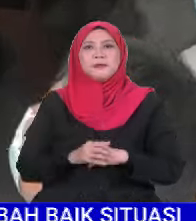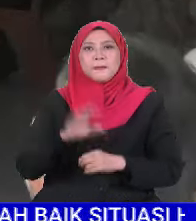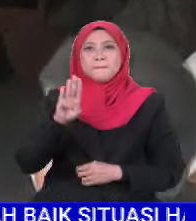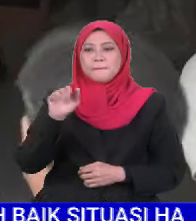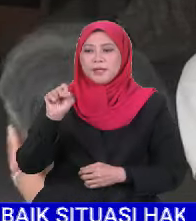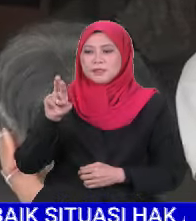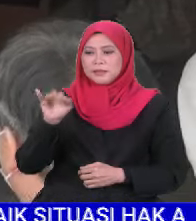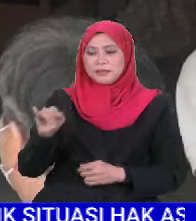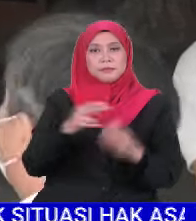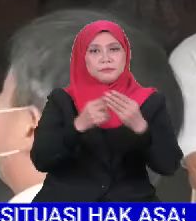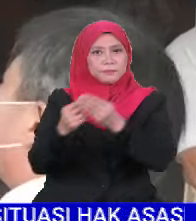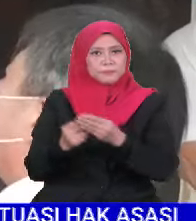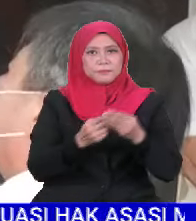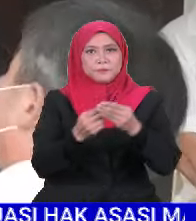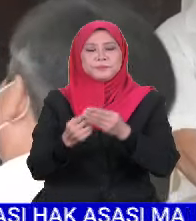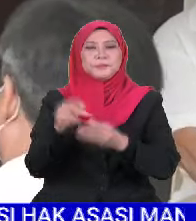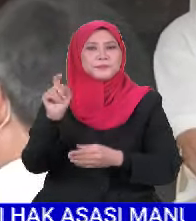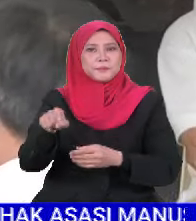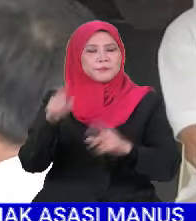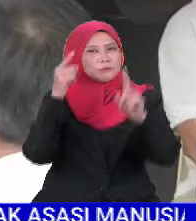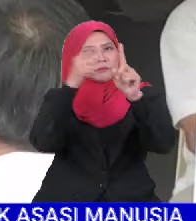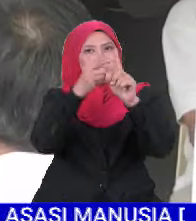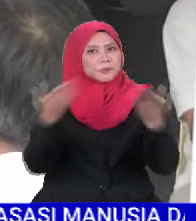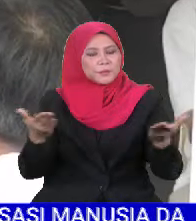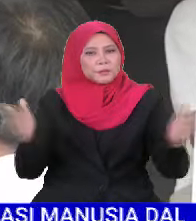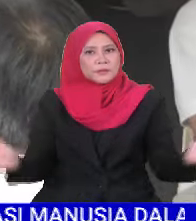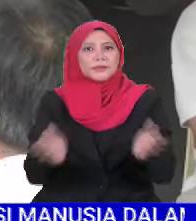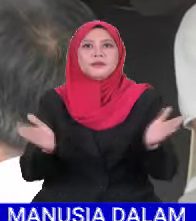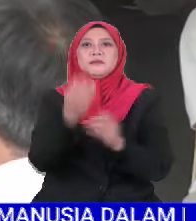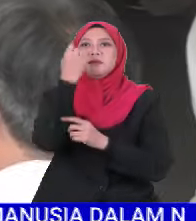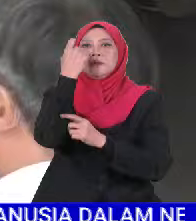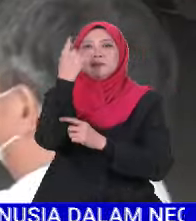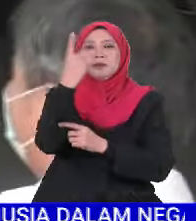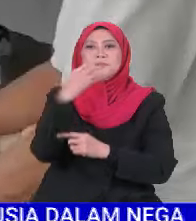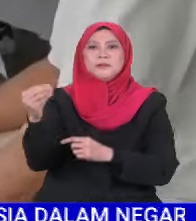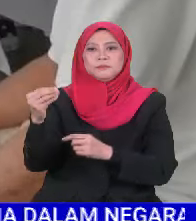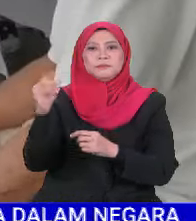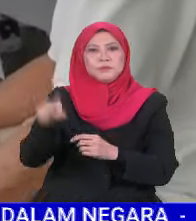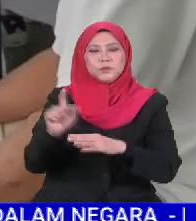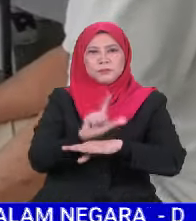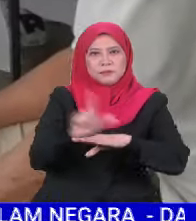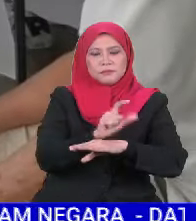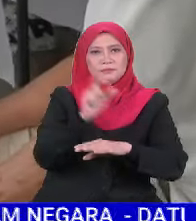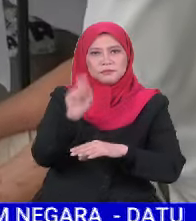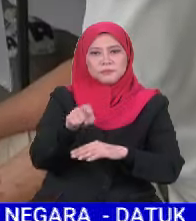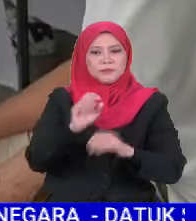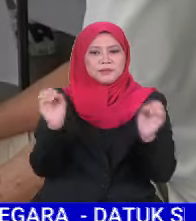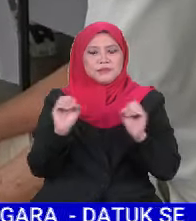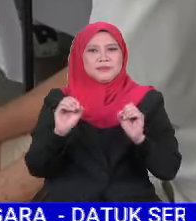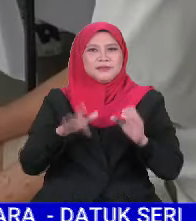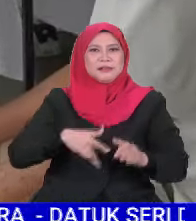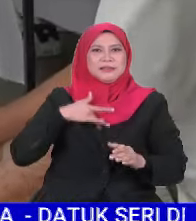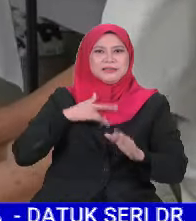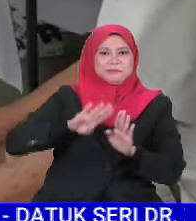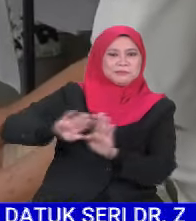amat Basri perpaduan ndak perlu dijadikan teras dalam memupuk persepahaman dan perlu diperhatikan tanpa perasaannya